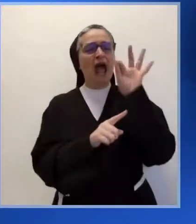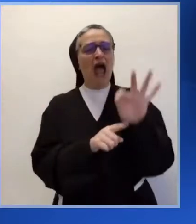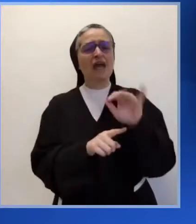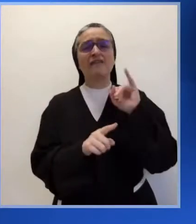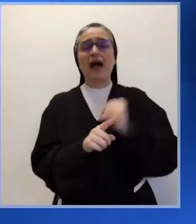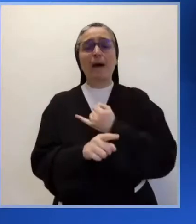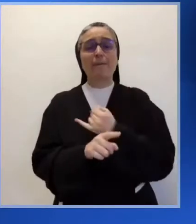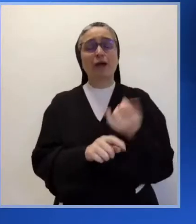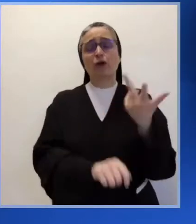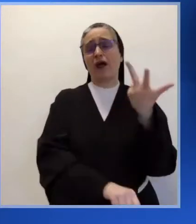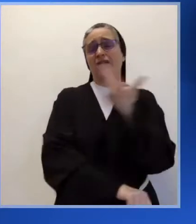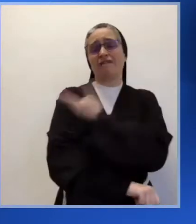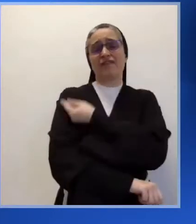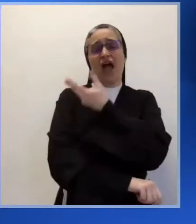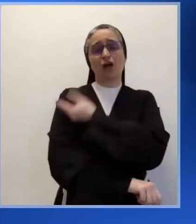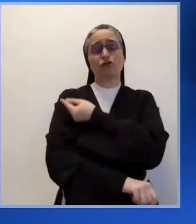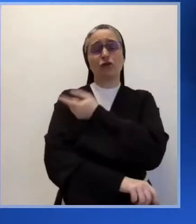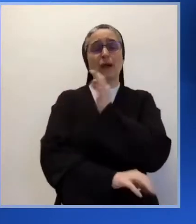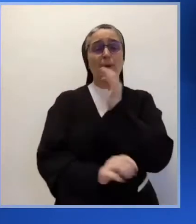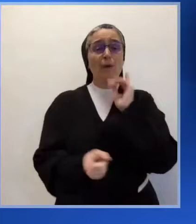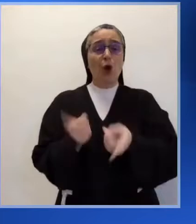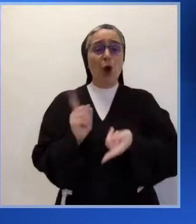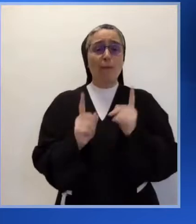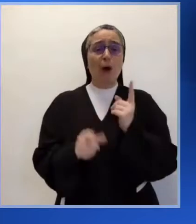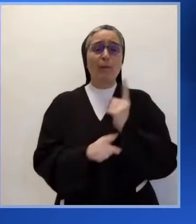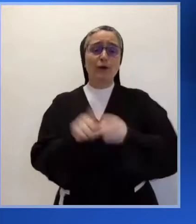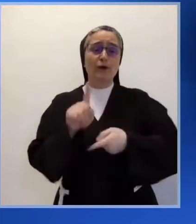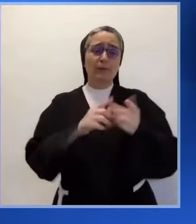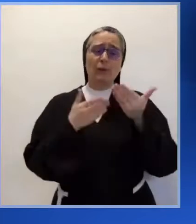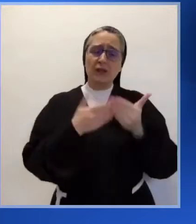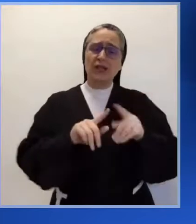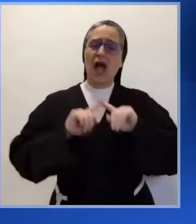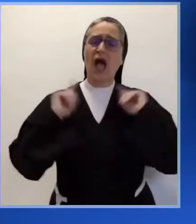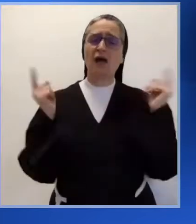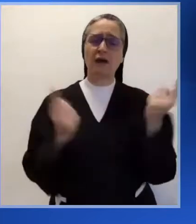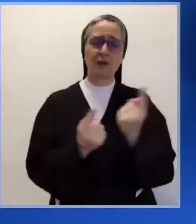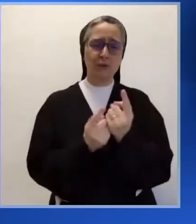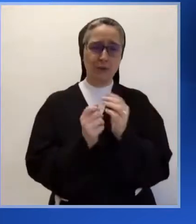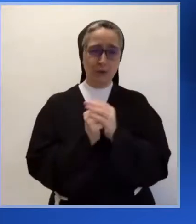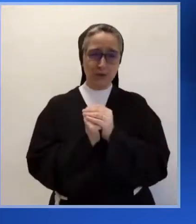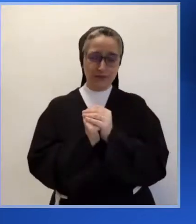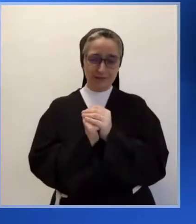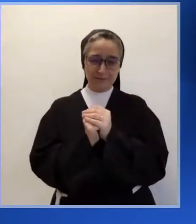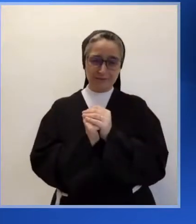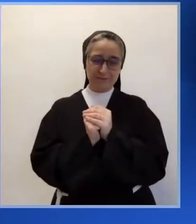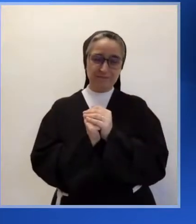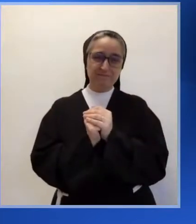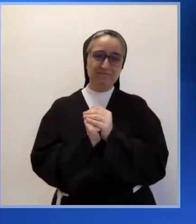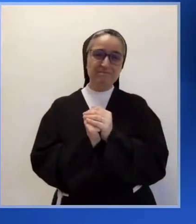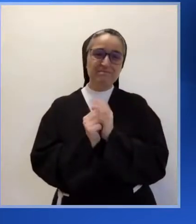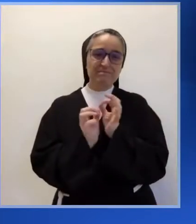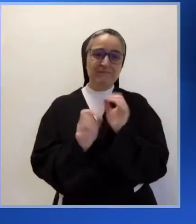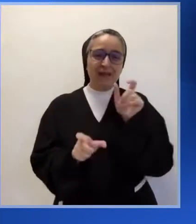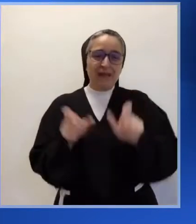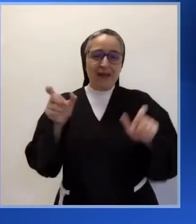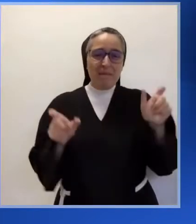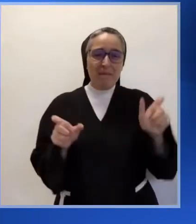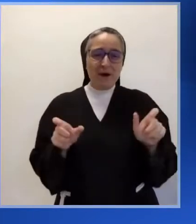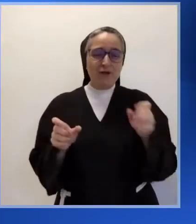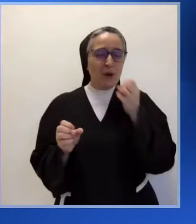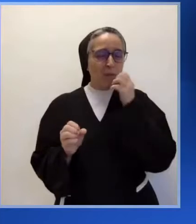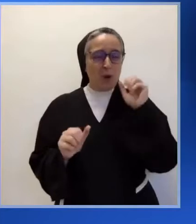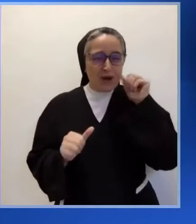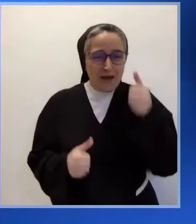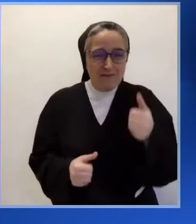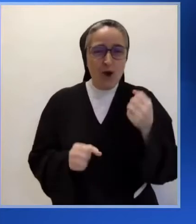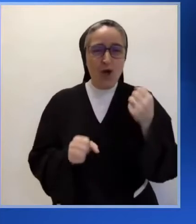i vaccini, alle popolazioni più bisognose. Ricompensa tutti coloro che mostrano attenzione e